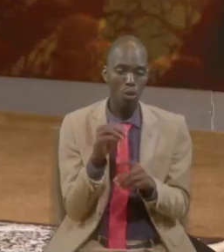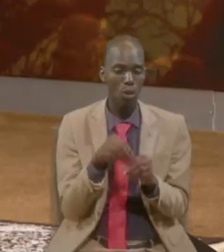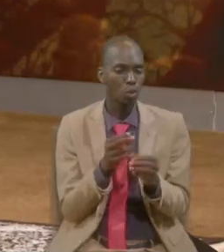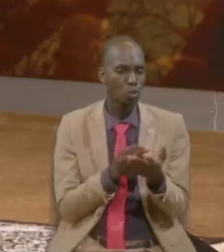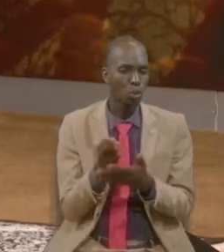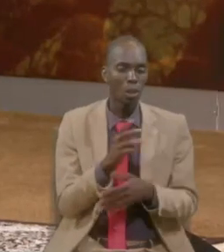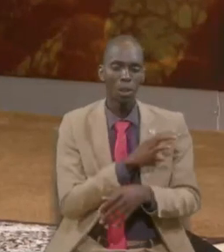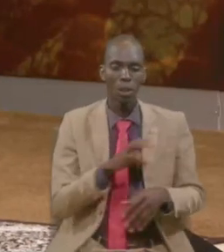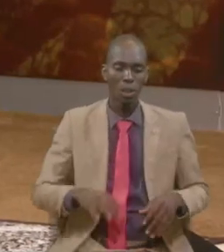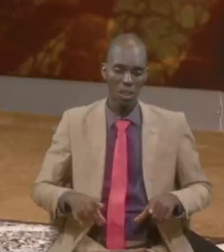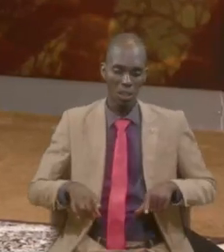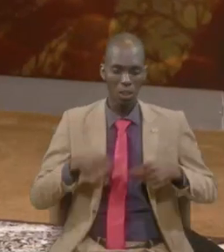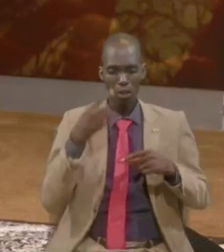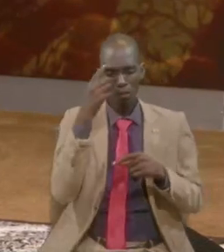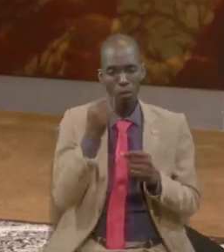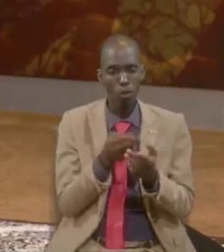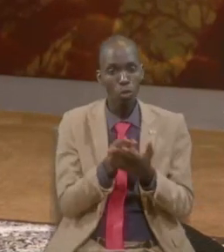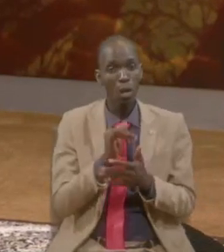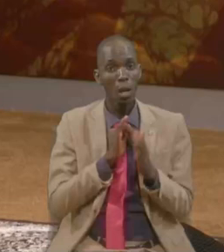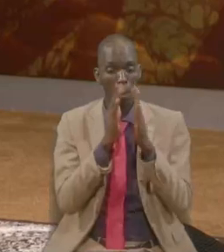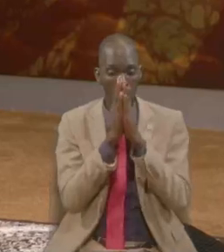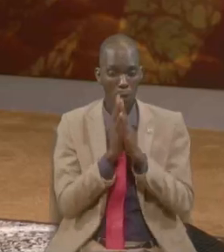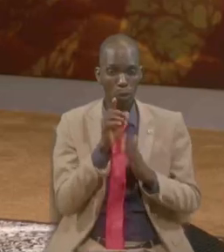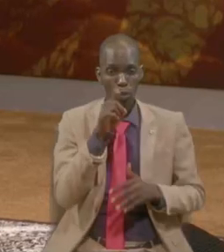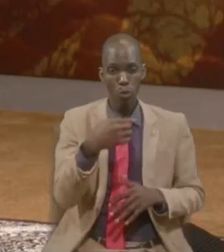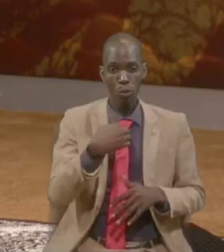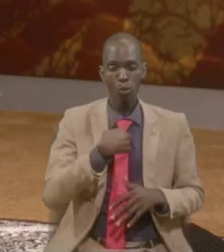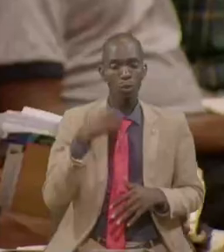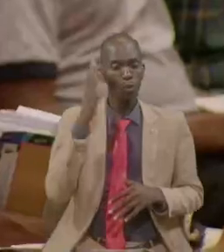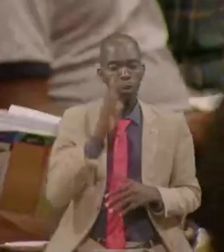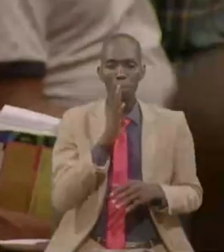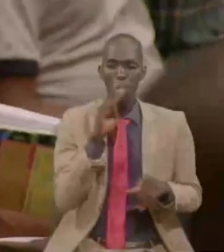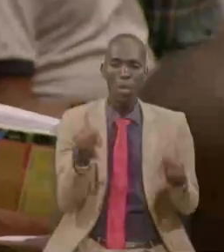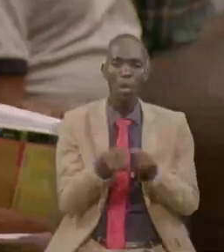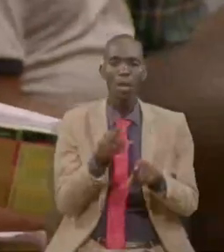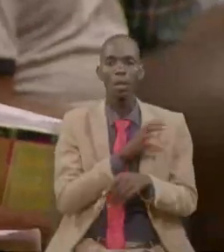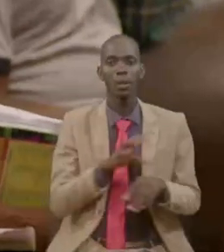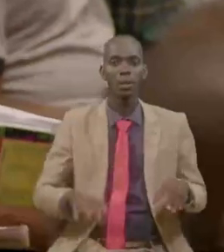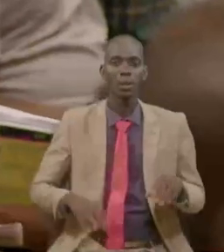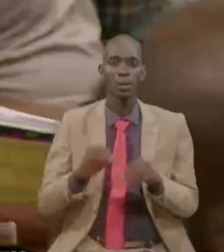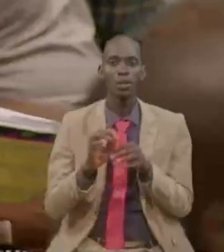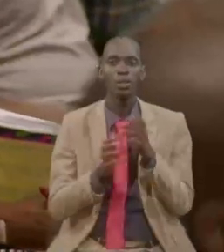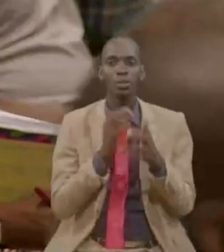Christ a vécu pour la vérité. Je prie que vous et moi, que nous soyons comme Christ.